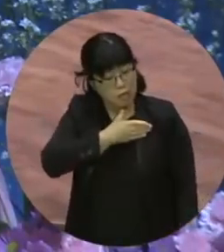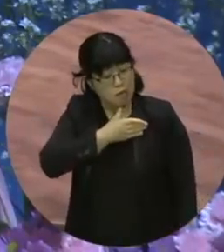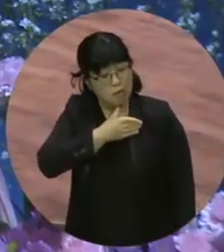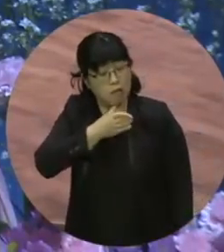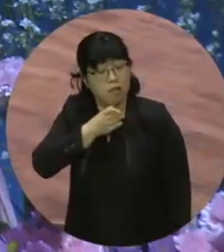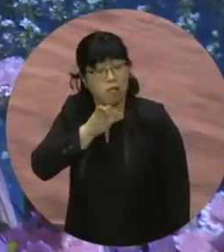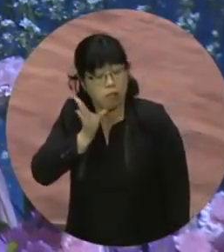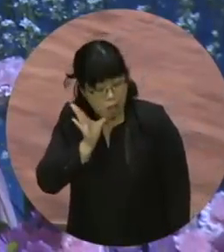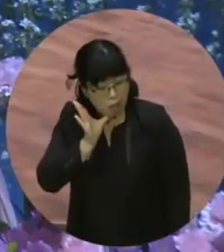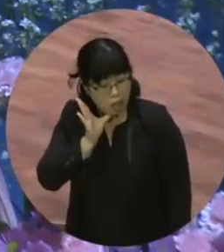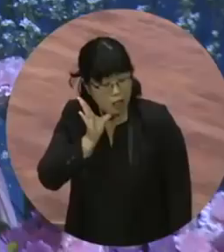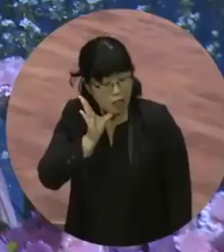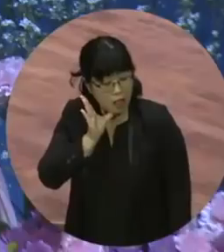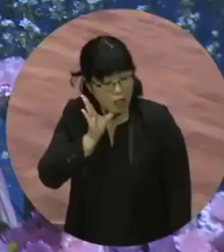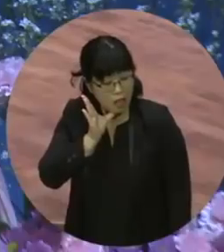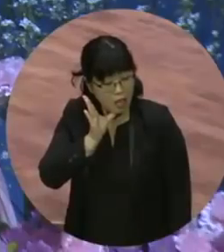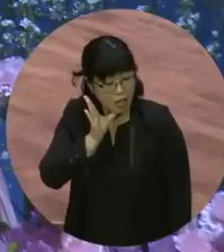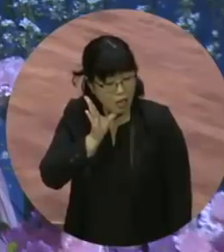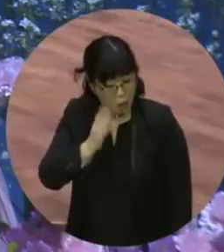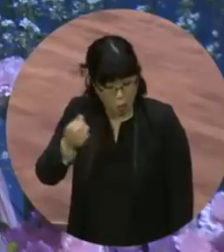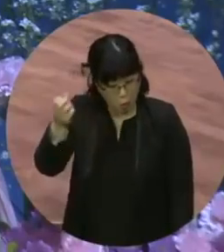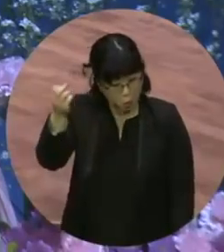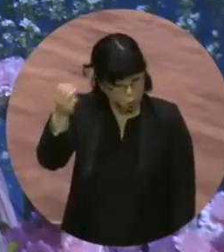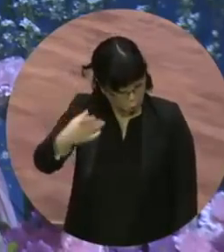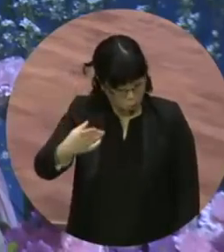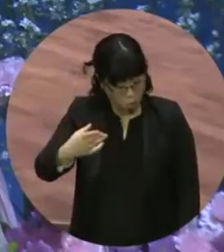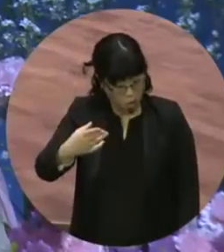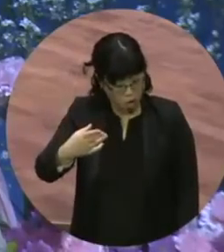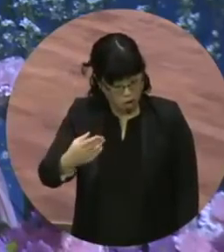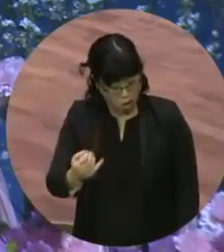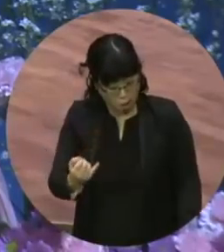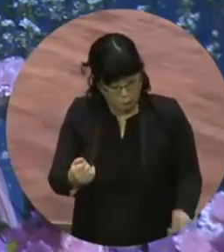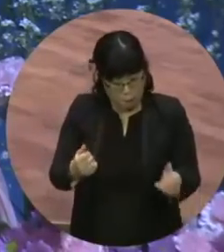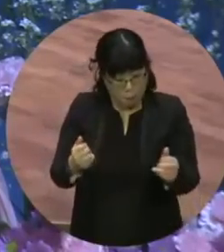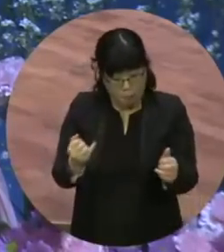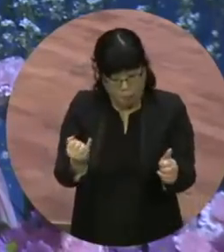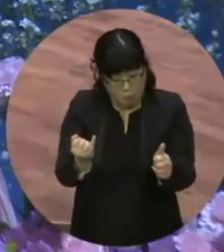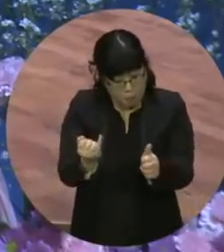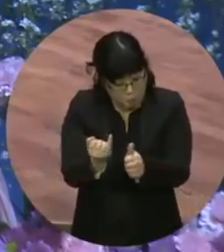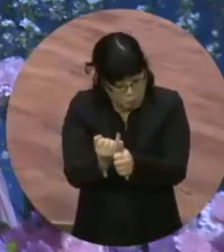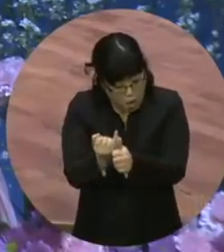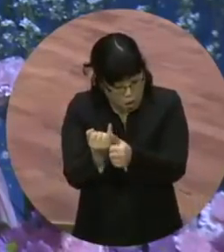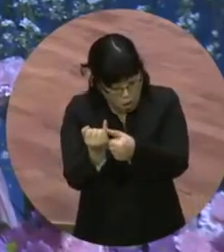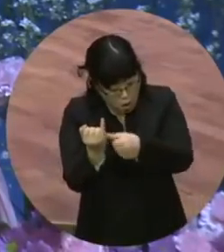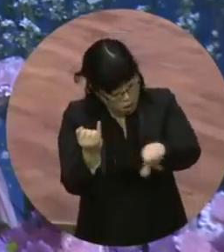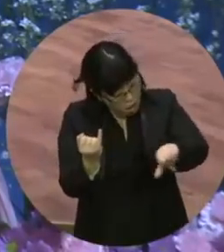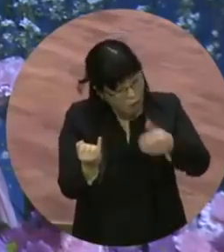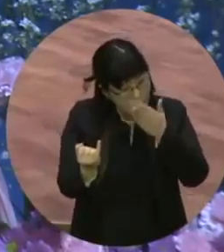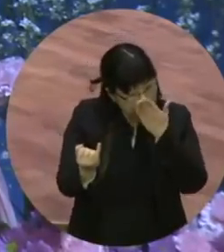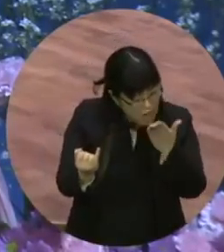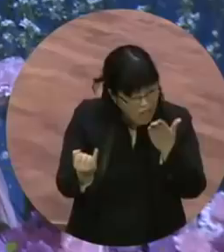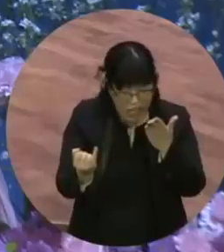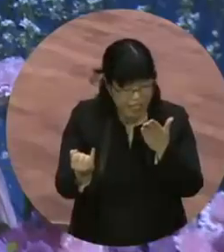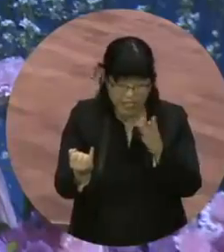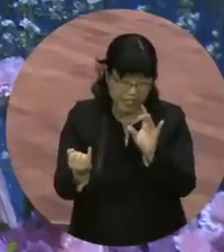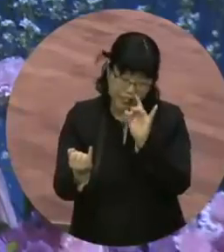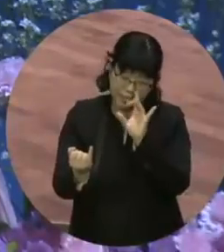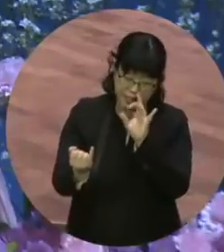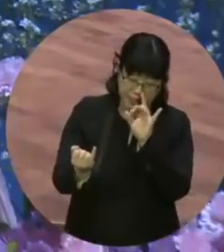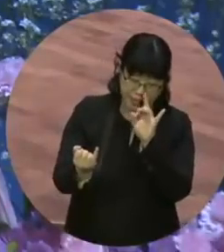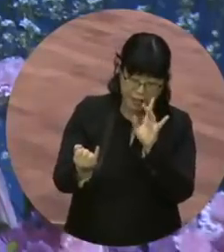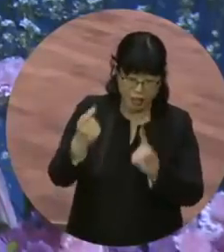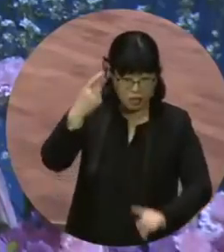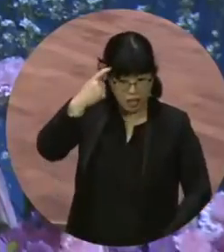후손 보기가 어렵기 때문에 이미 자신의 후사는 이스마엘이다 확신을